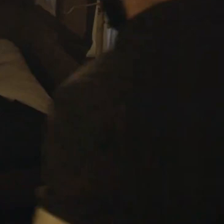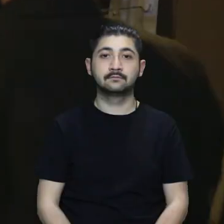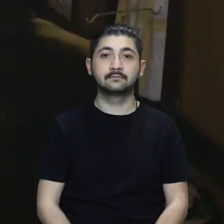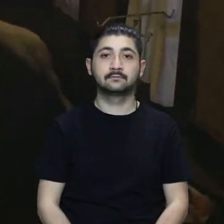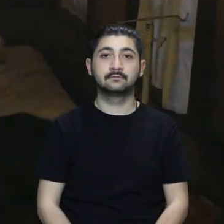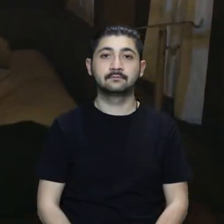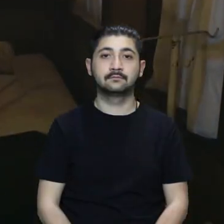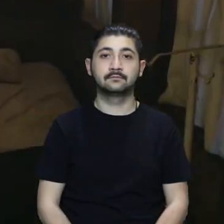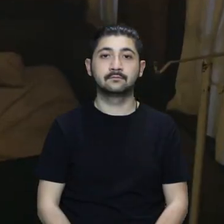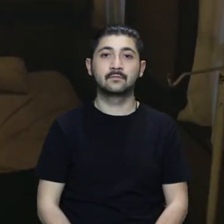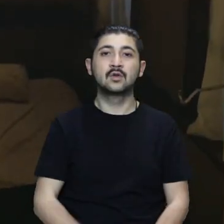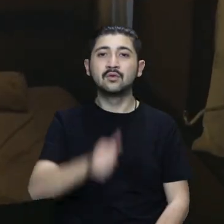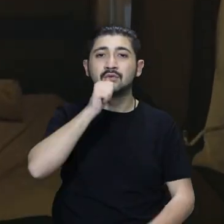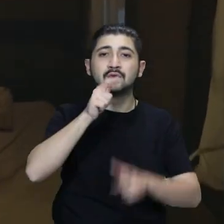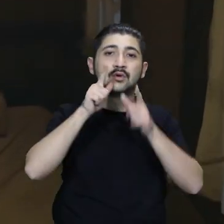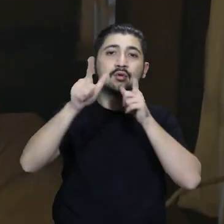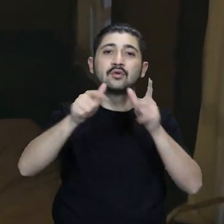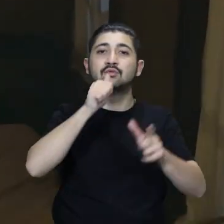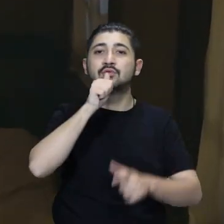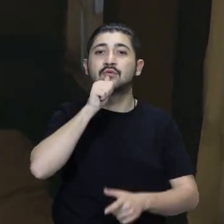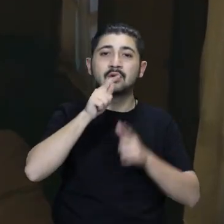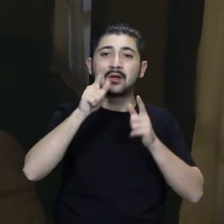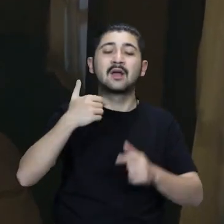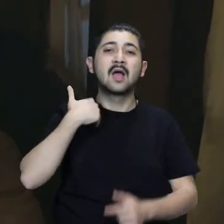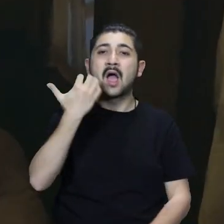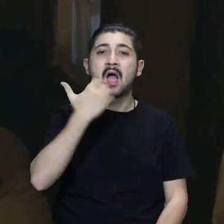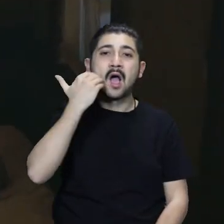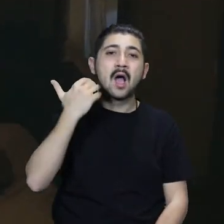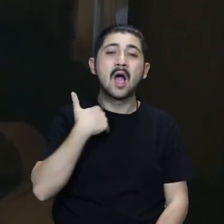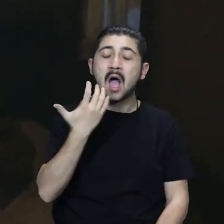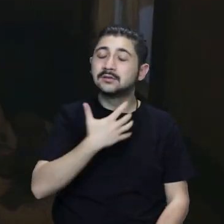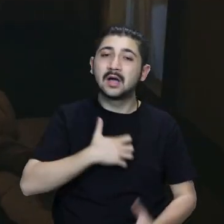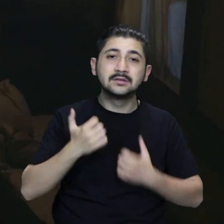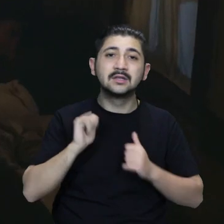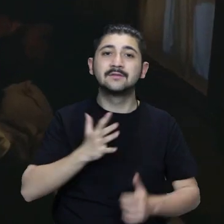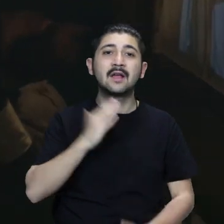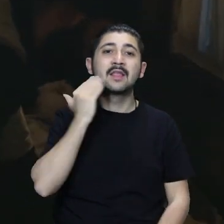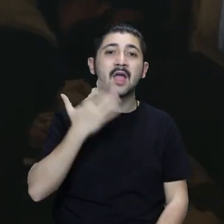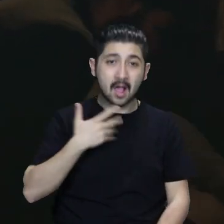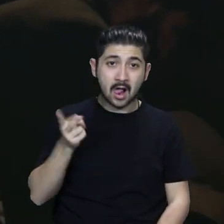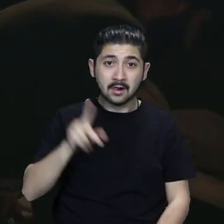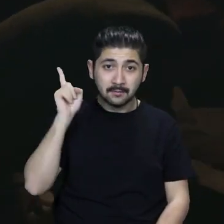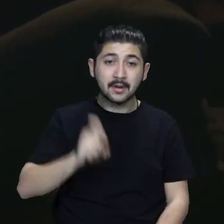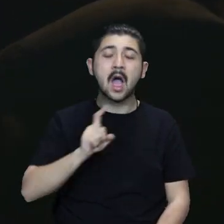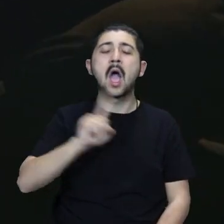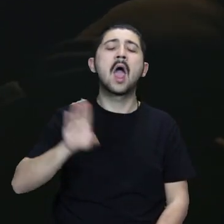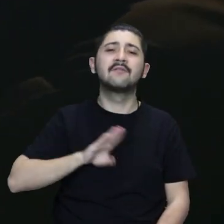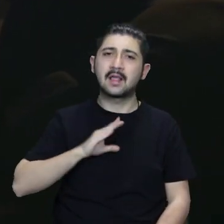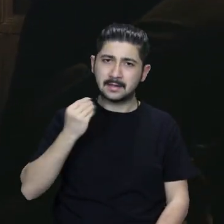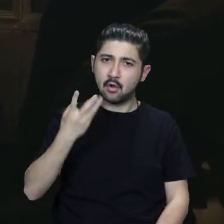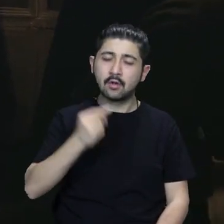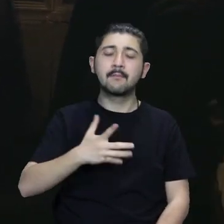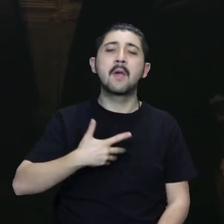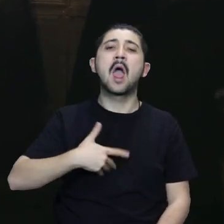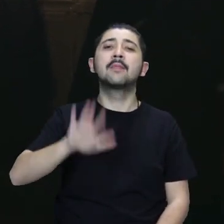İki asker bir yaralıyı revire getirip pencere önündeki yatağa yatırdı. Canım çok acı olacak mı? Hayır evladım iyi olacaksın sen